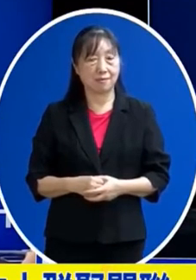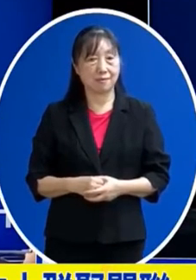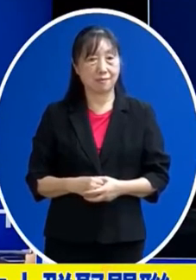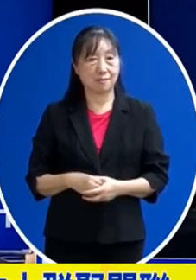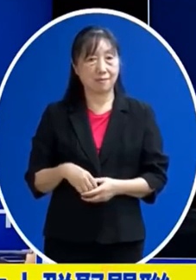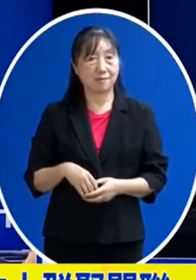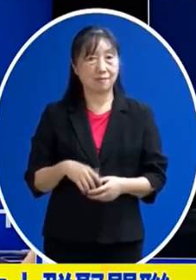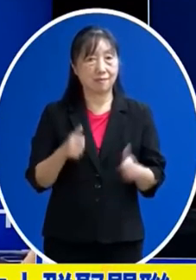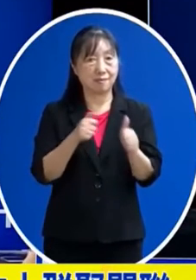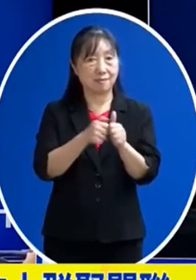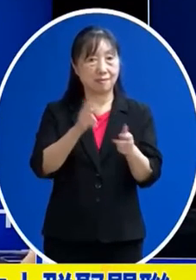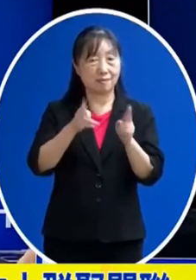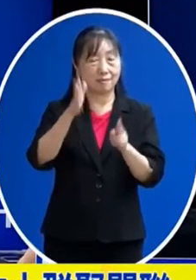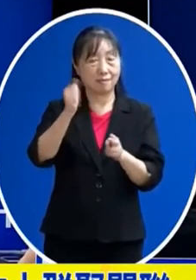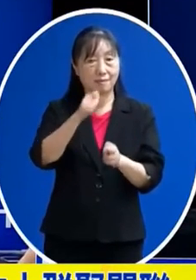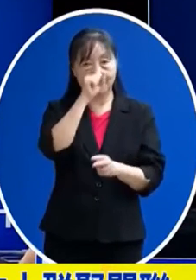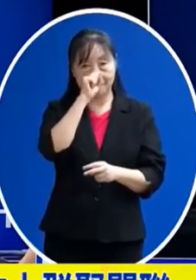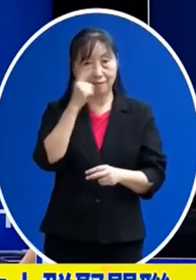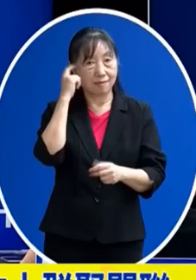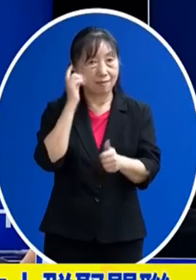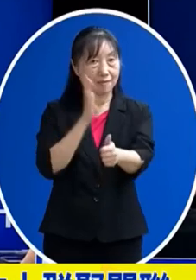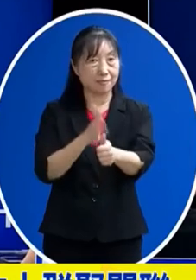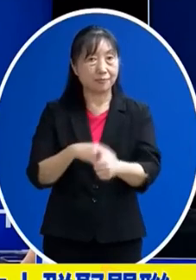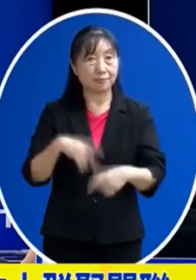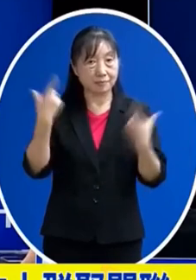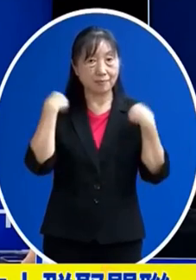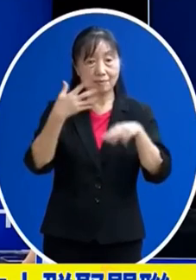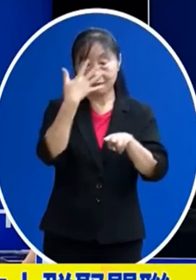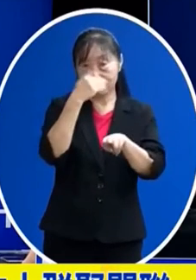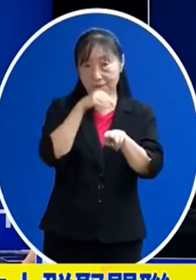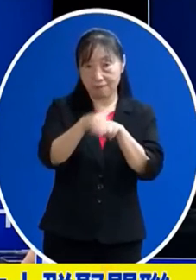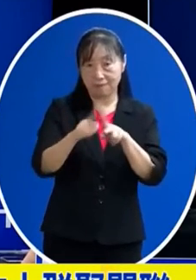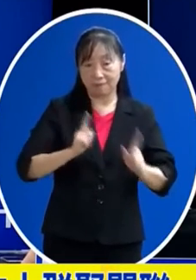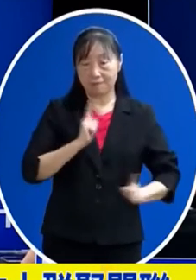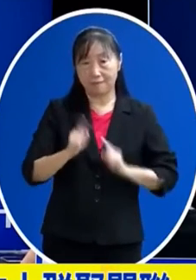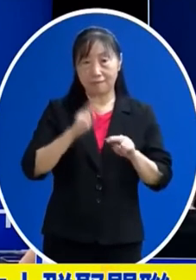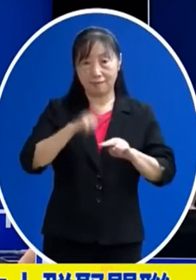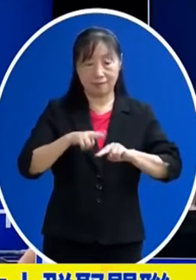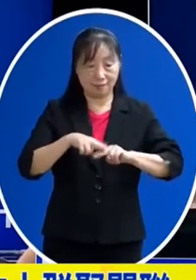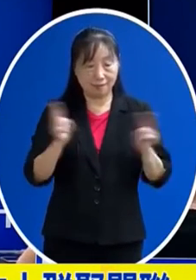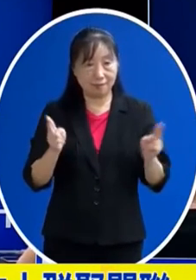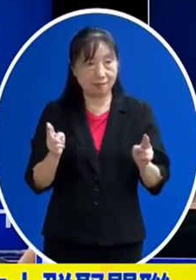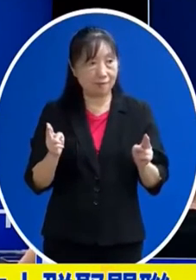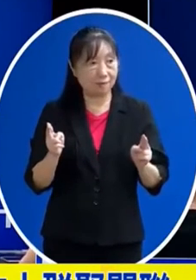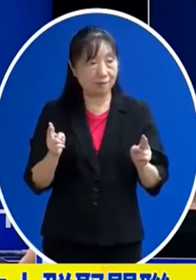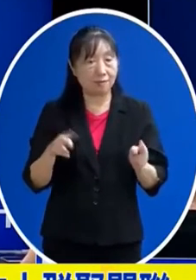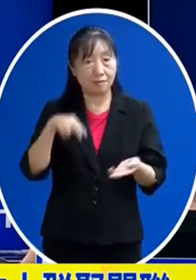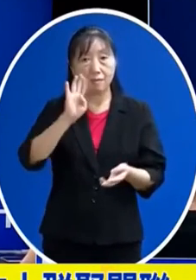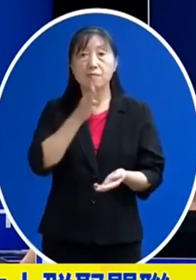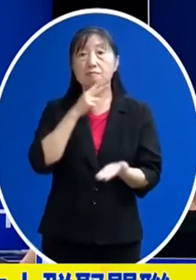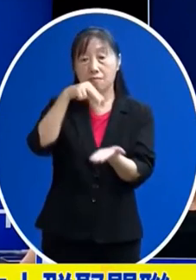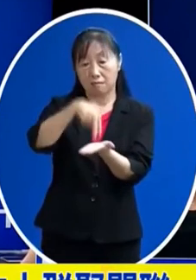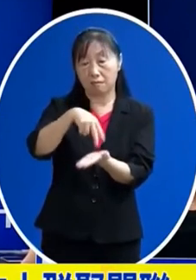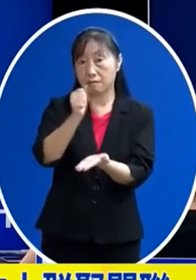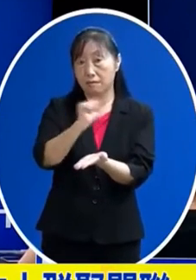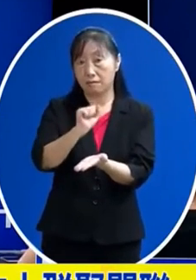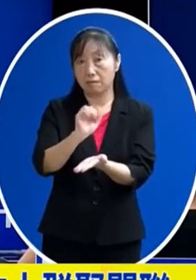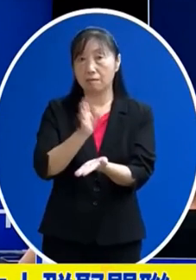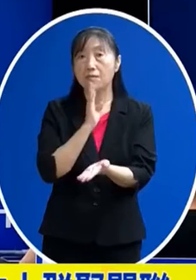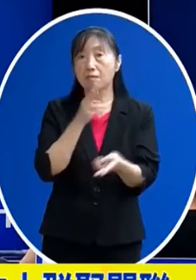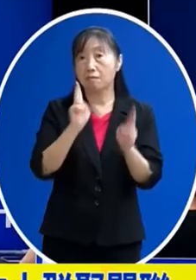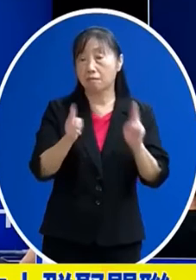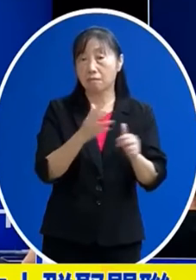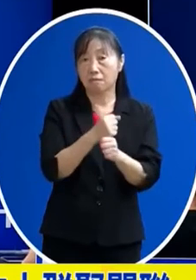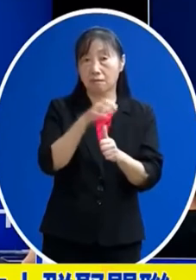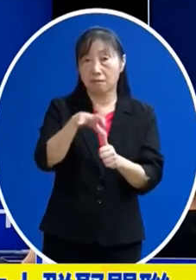副指挥官好，两题请教。第一题是，原本说高铁自由座要开放，不开放站票，现在又传出指挥